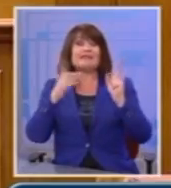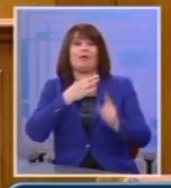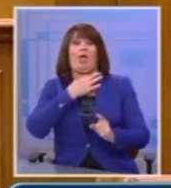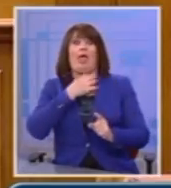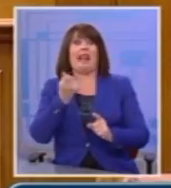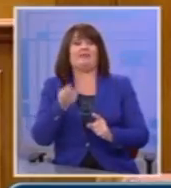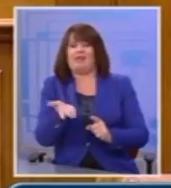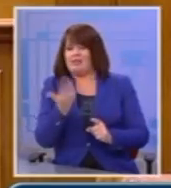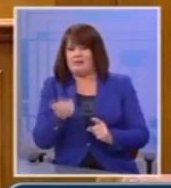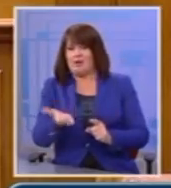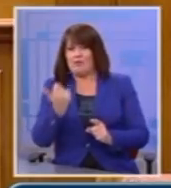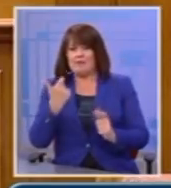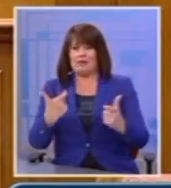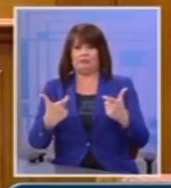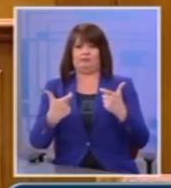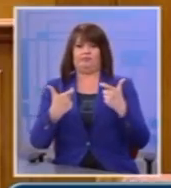ασφυξίας.